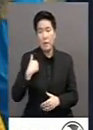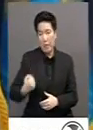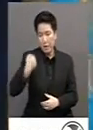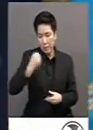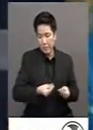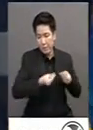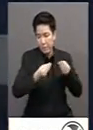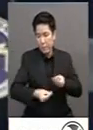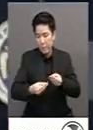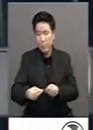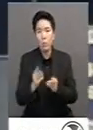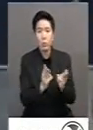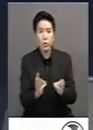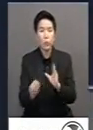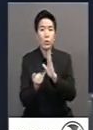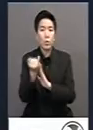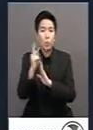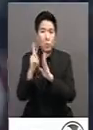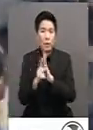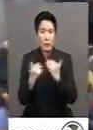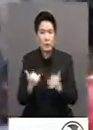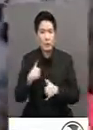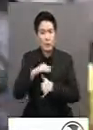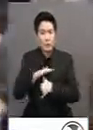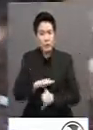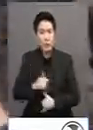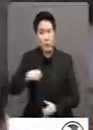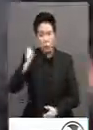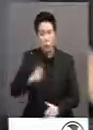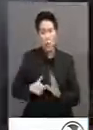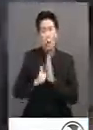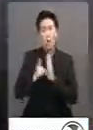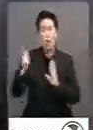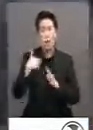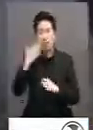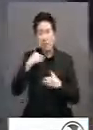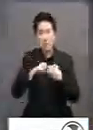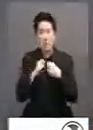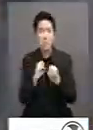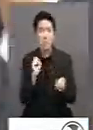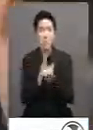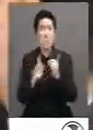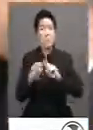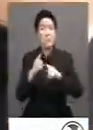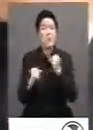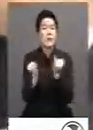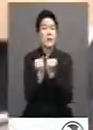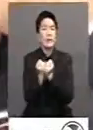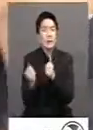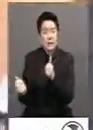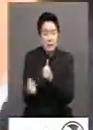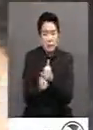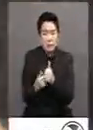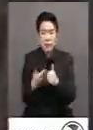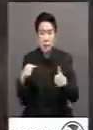อำนาจที่ราบรื่นและถูกกฎหมายหลังเธอถูกกดดันอย่างหนักให้ลาออกกรณีพัวพันคดีอื้อเฉาจากการใช้อิทธิพลมืด